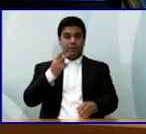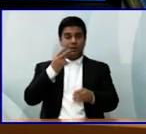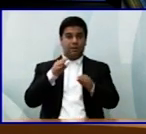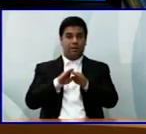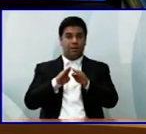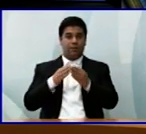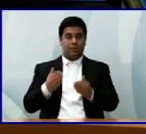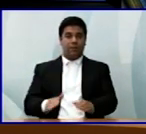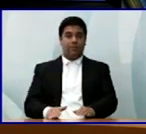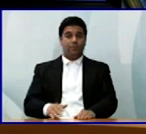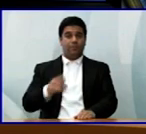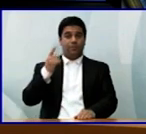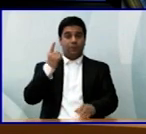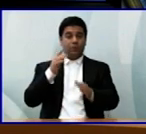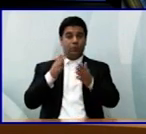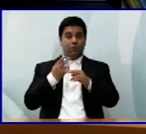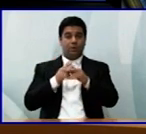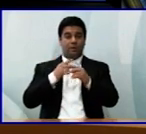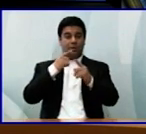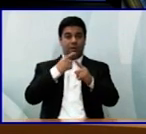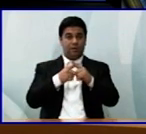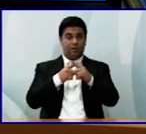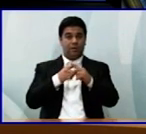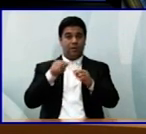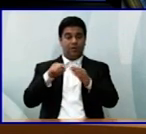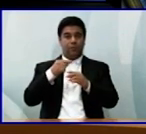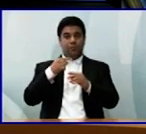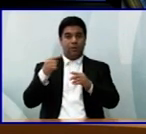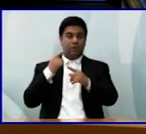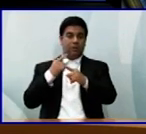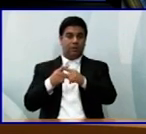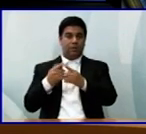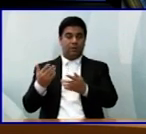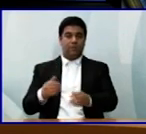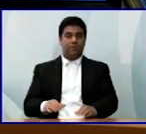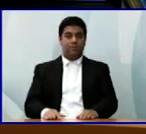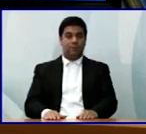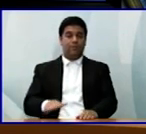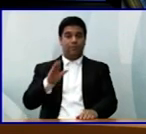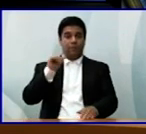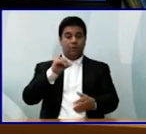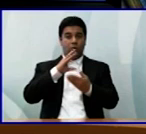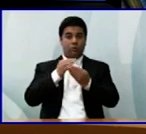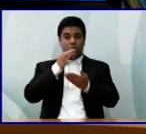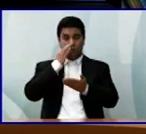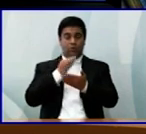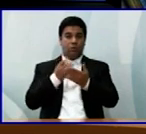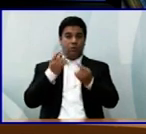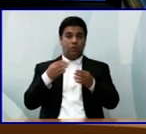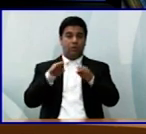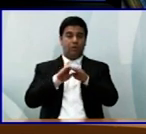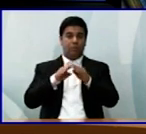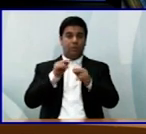tenglama. Birinchi holatda u x ga, ikkinchi holatda minus x ga teng. Va javoblarimiz oddiy